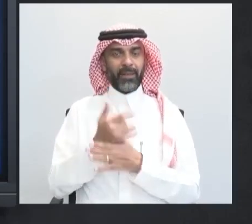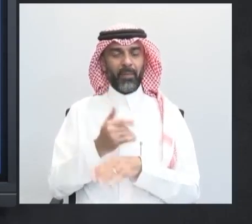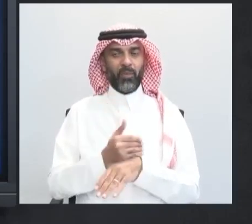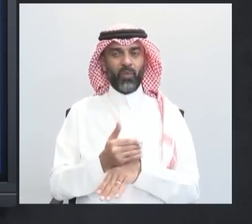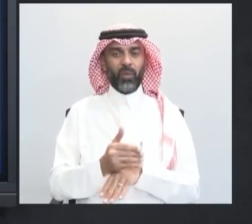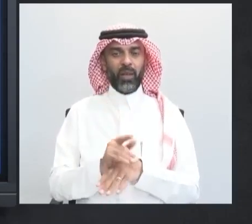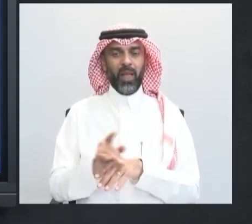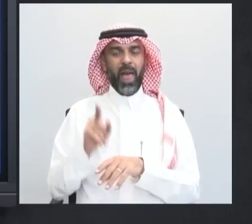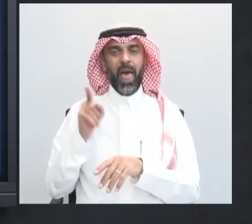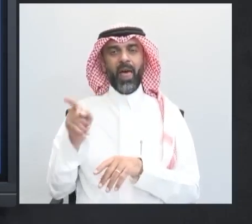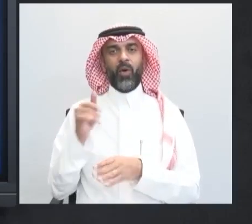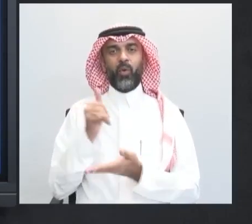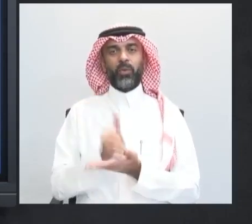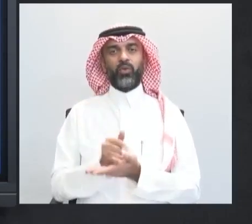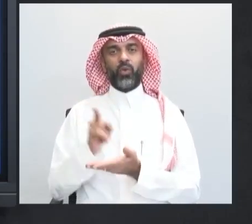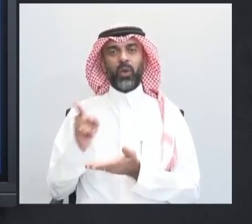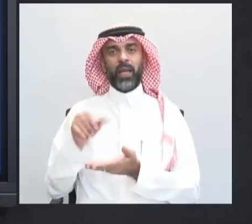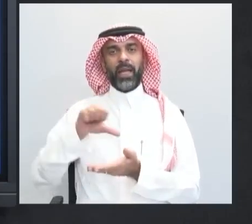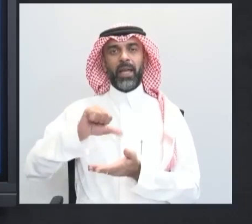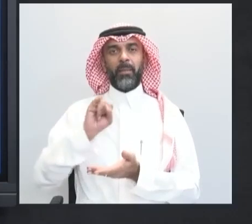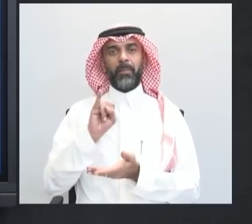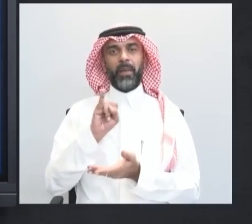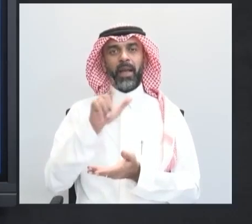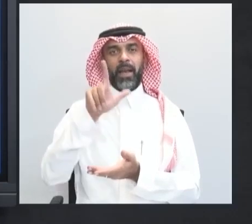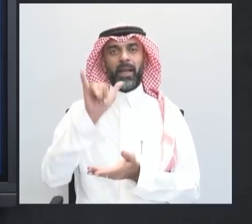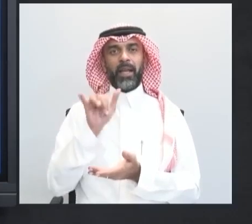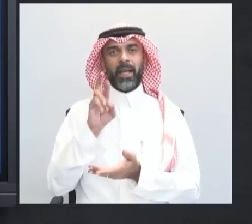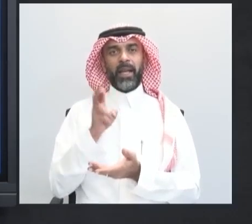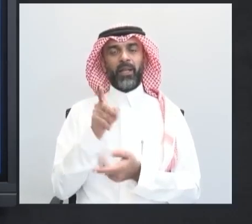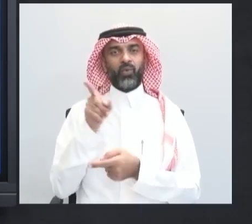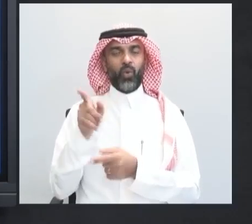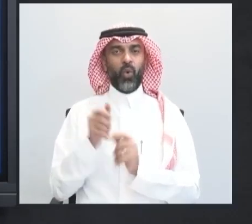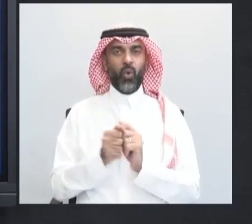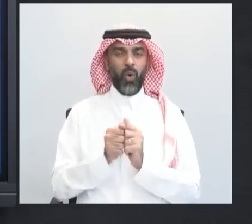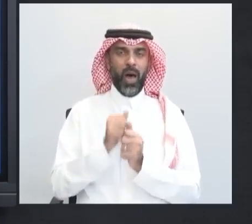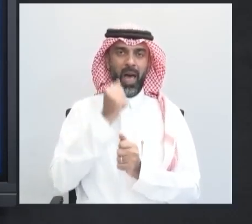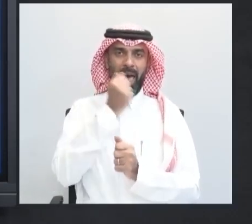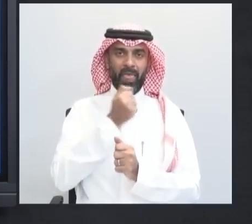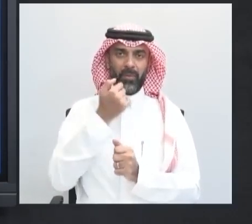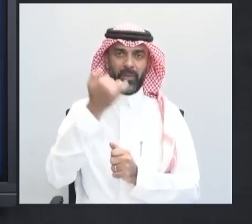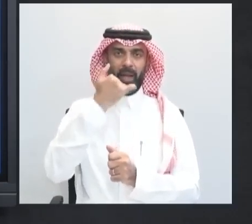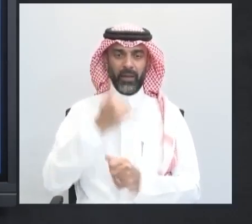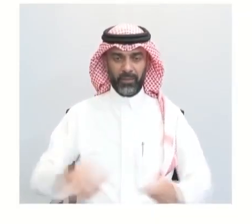ومن قام بتحويل هذا النشا ايم ليز اللعب ومن قام بهضم هذا النشا داخل